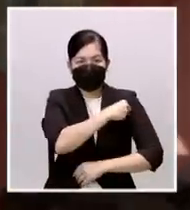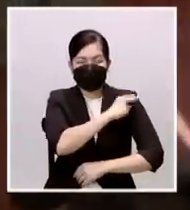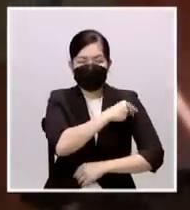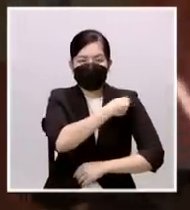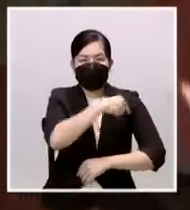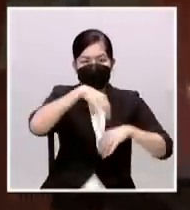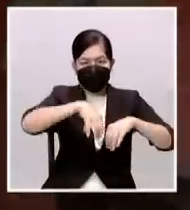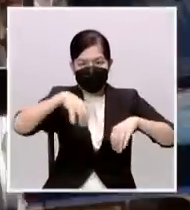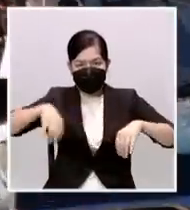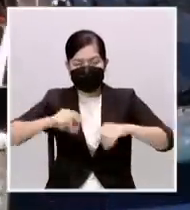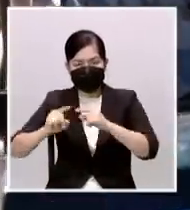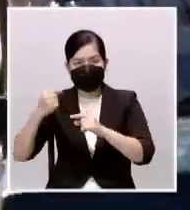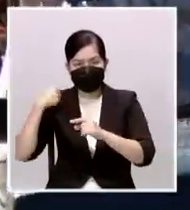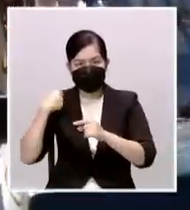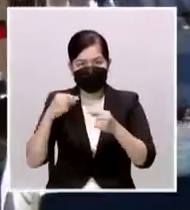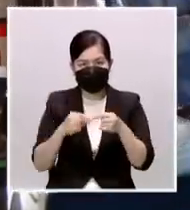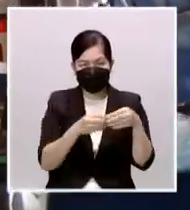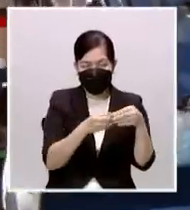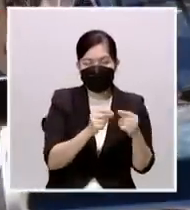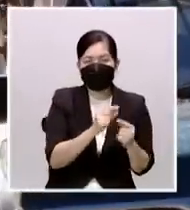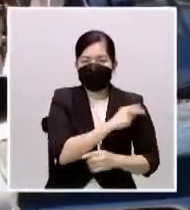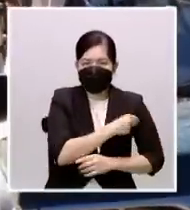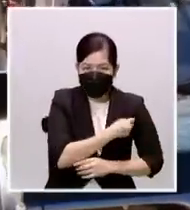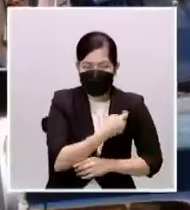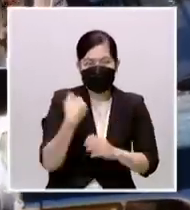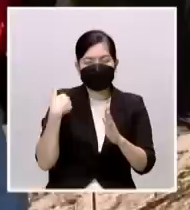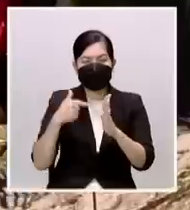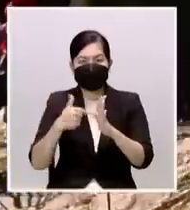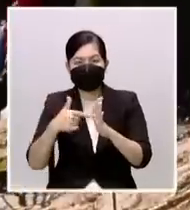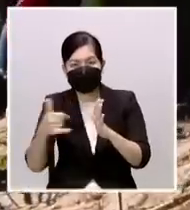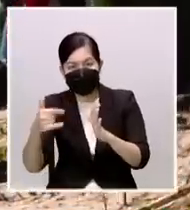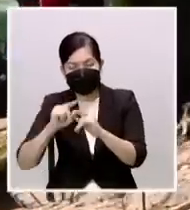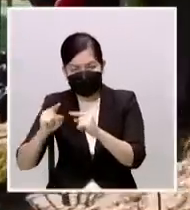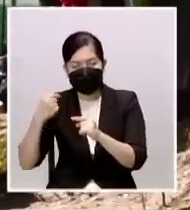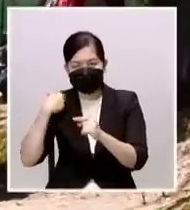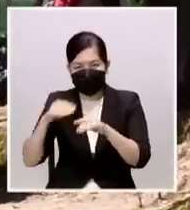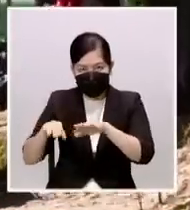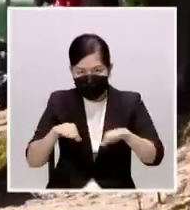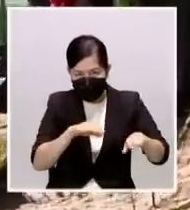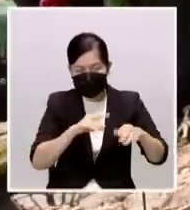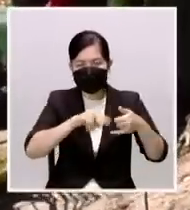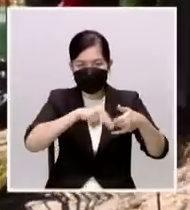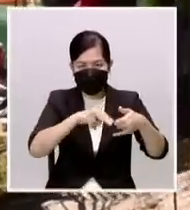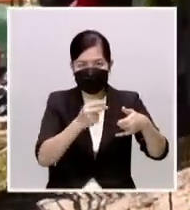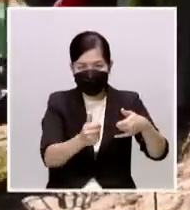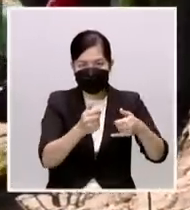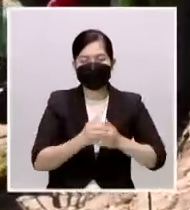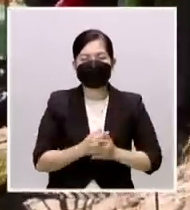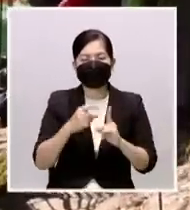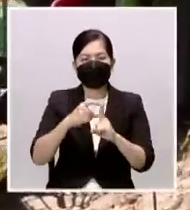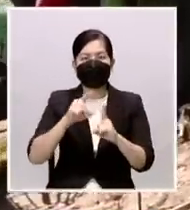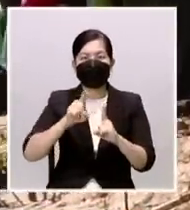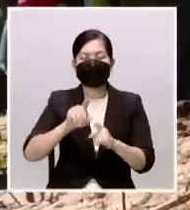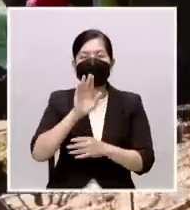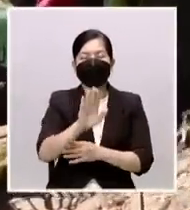มีบุคลากรมียามีเวชภัณฑ์พร้อมให้การดูแลผู้ติดเชื้อแล้วครับส่วนกรณีคำสั่งของรัฐบาลที่ให้